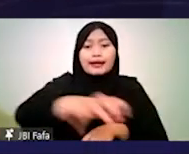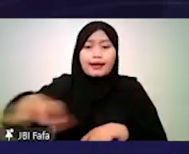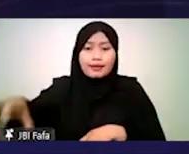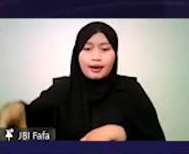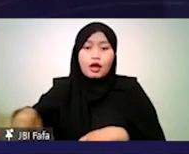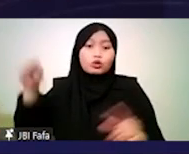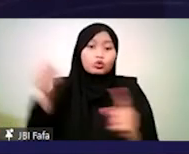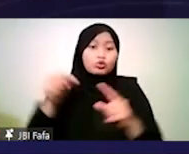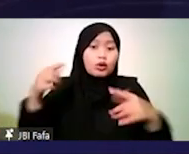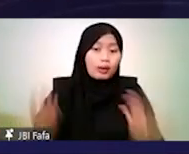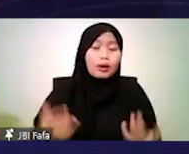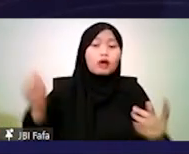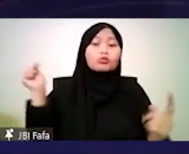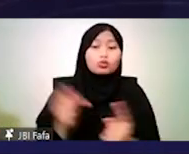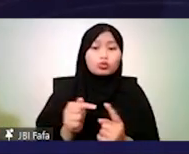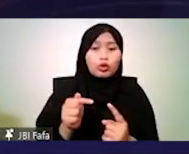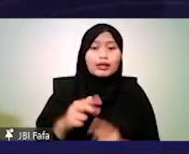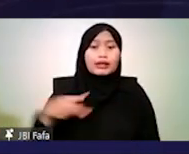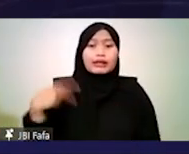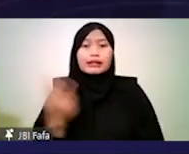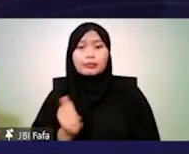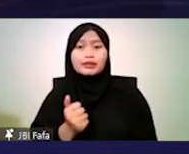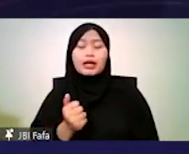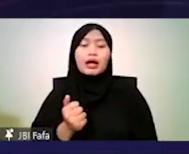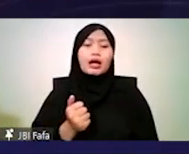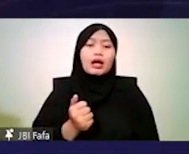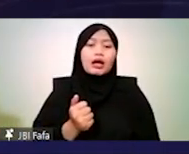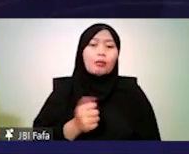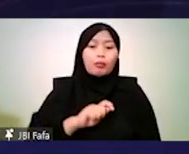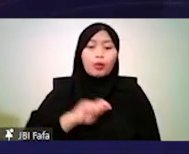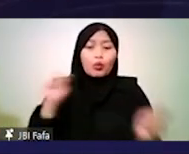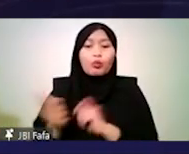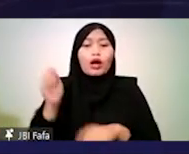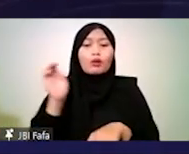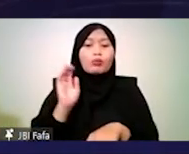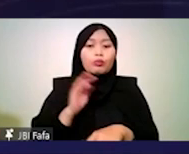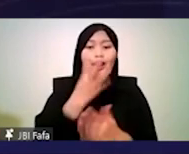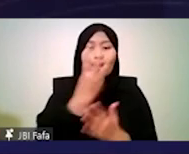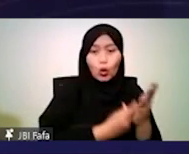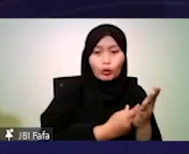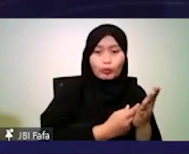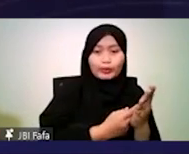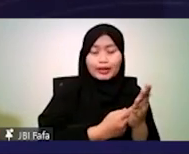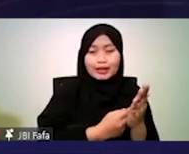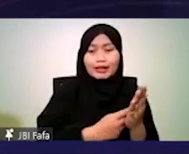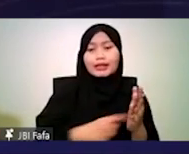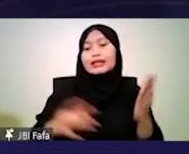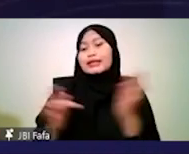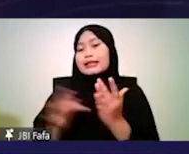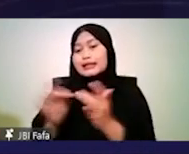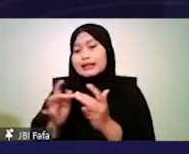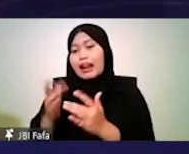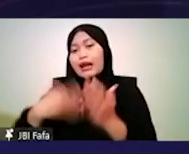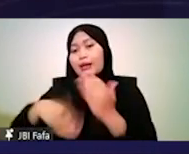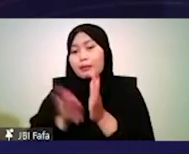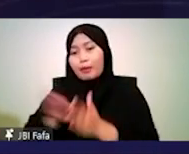kita bisa ke tradisional ekonomi ini dengan digital economy itu bisa semakin maju